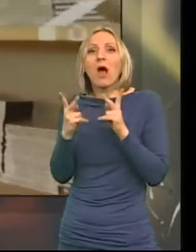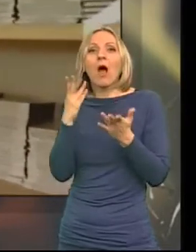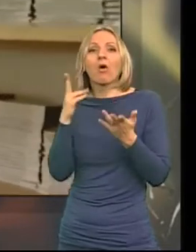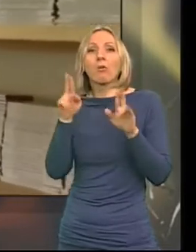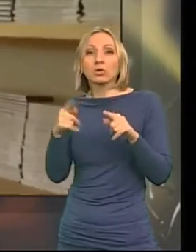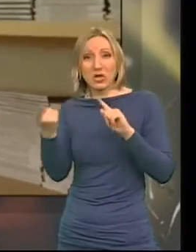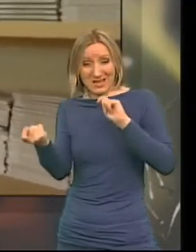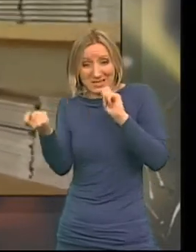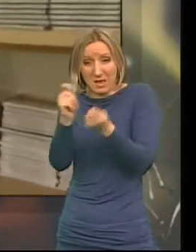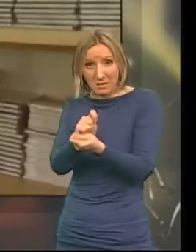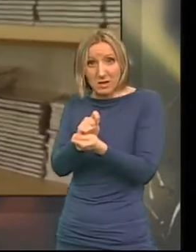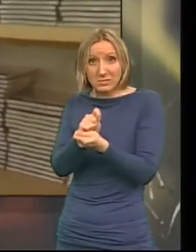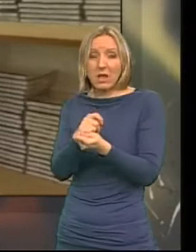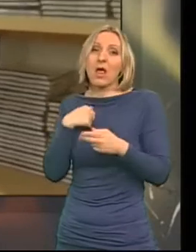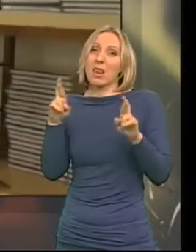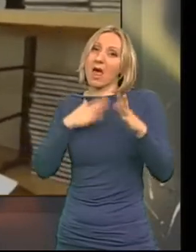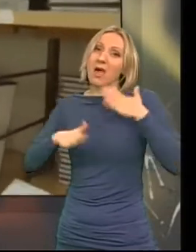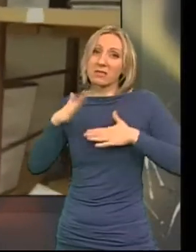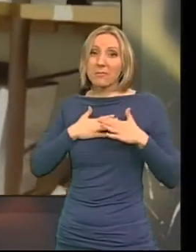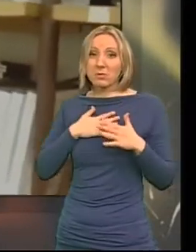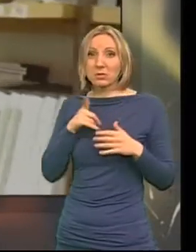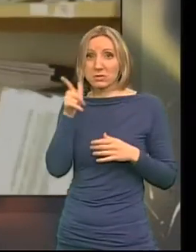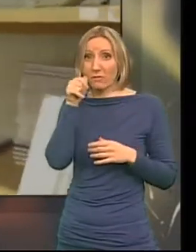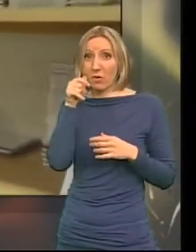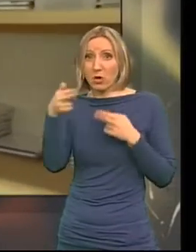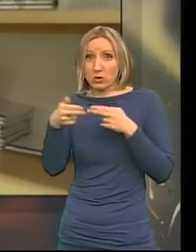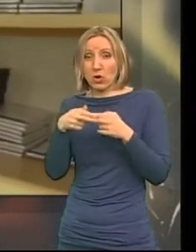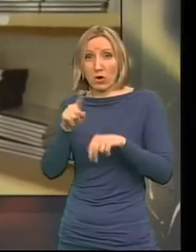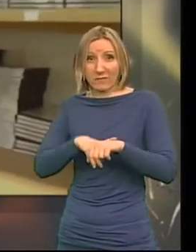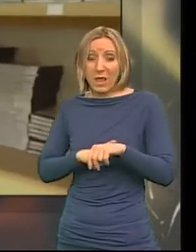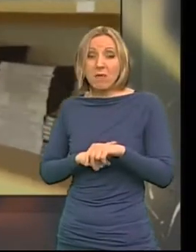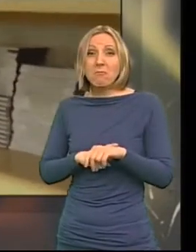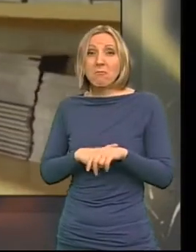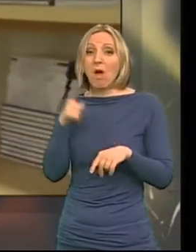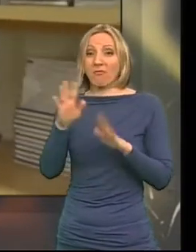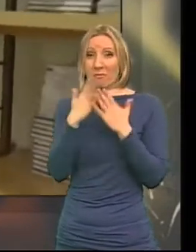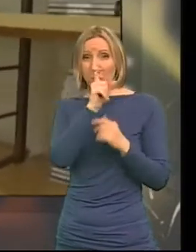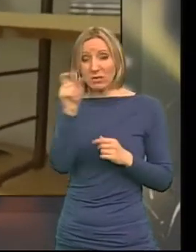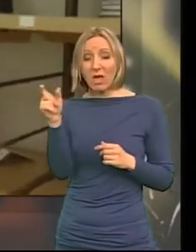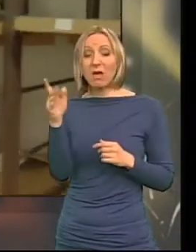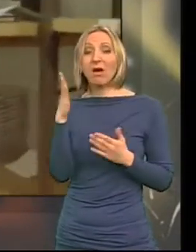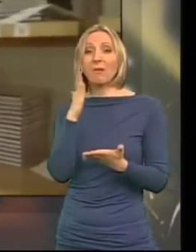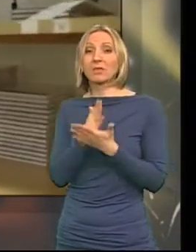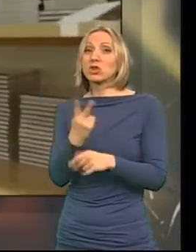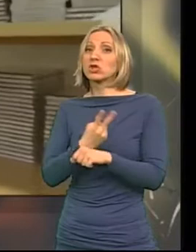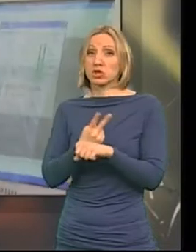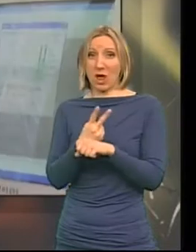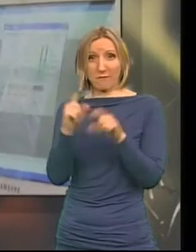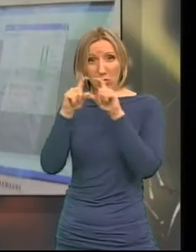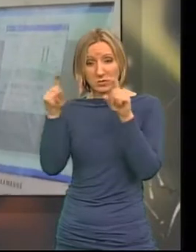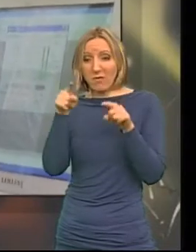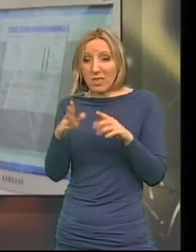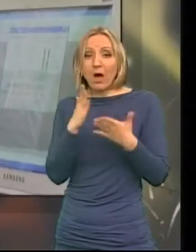će relativno skoro vreme ova biblioteka postati državna ustanova i da će se na taj